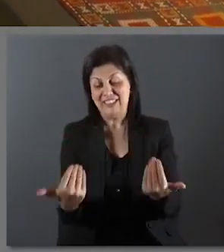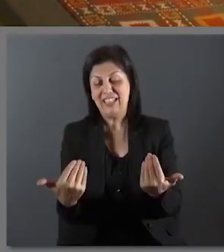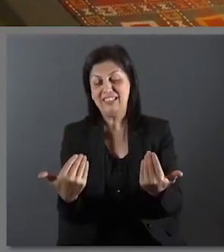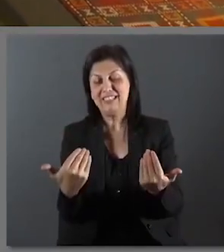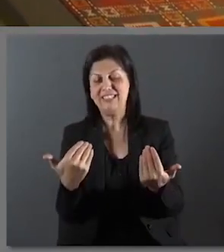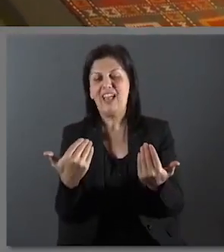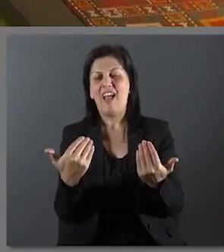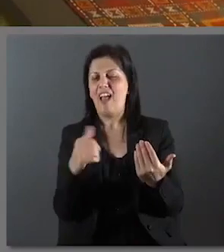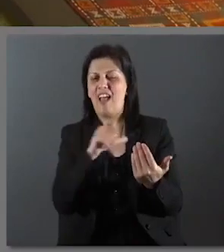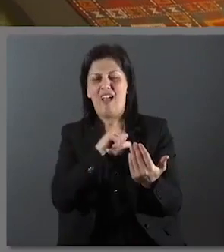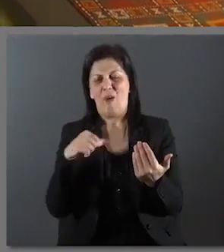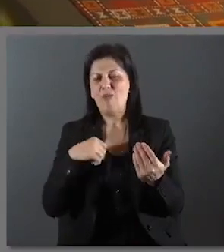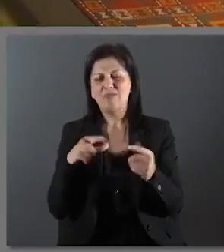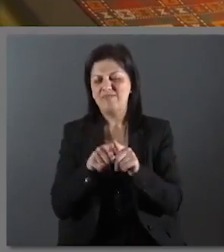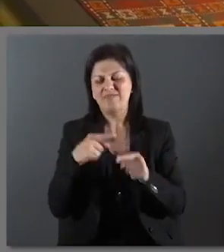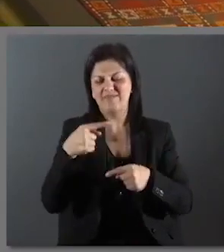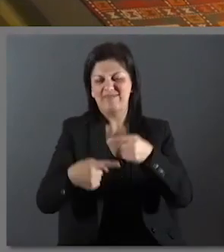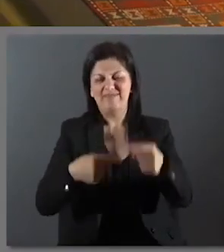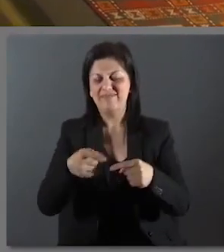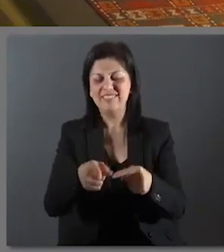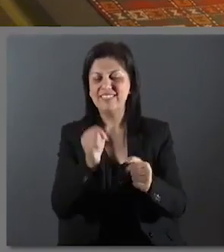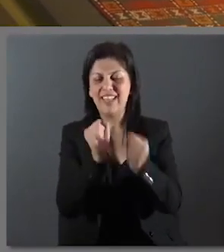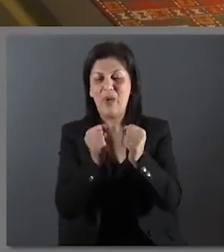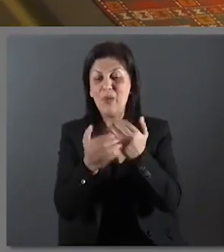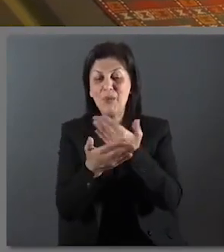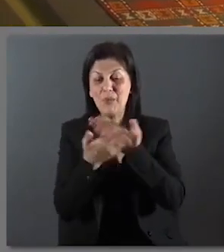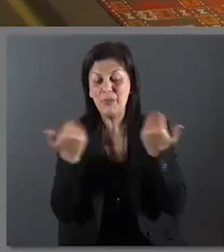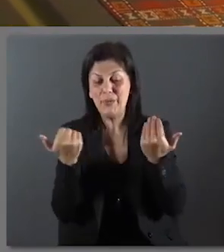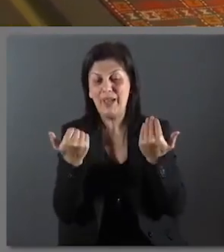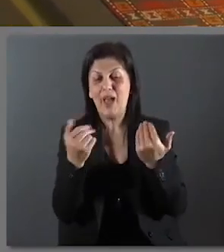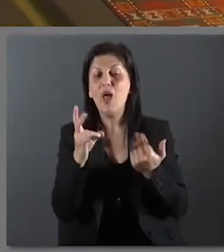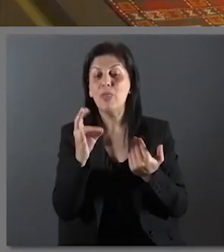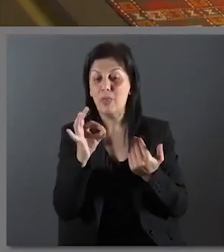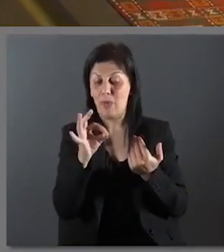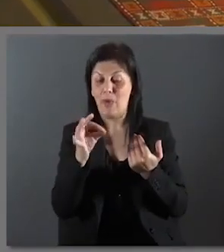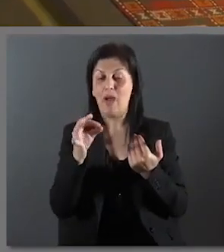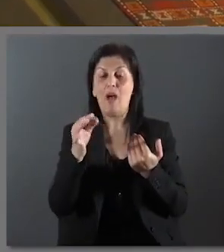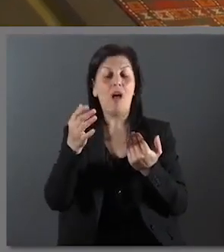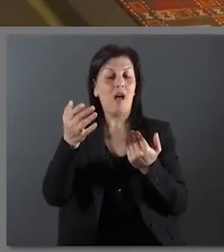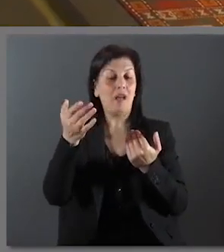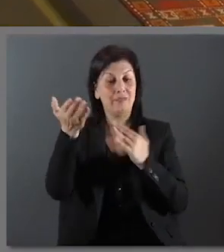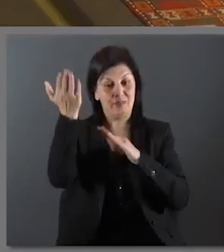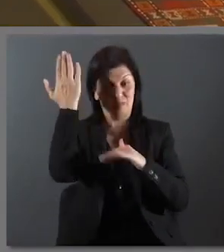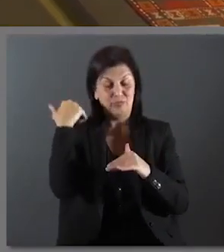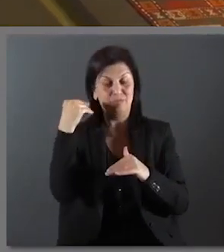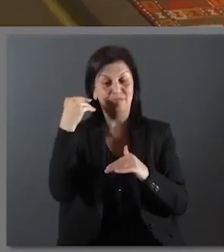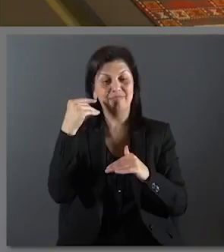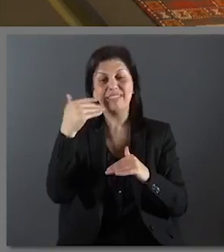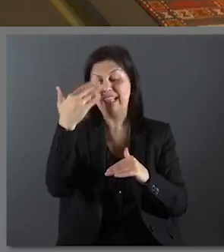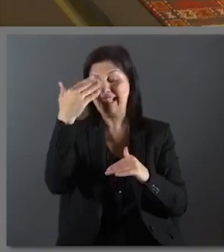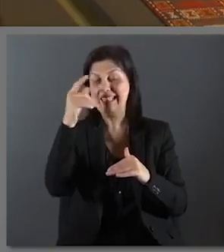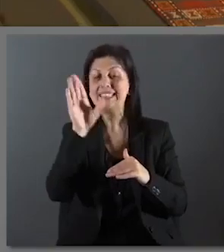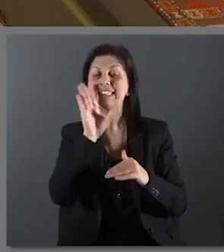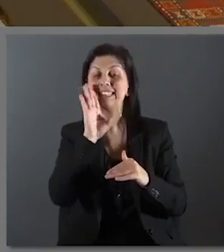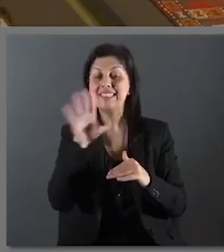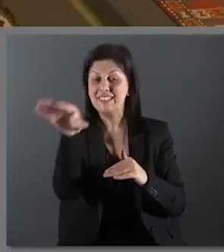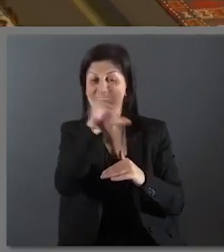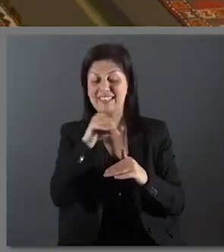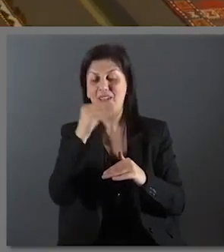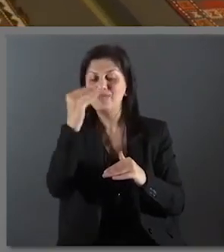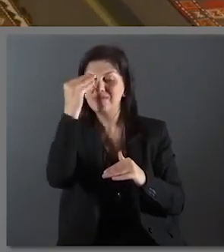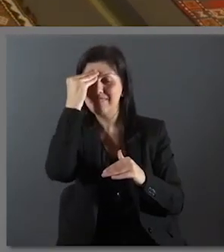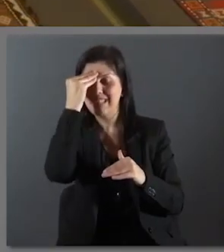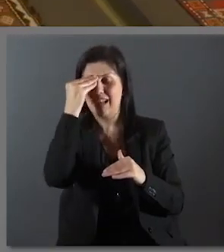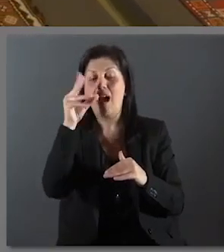bağlı ənənə artıq aktuallığını itirir və yaddan çıxır. Qədim inanca görə, bayram ərəfəsində qızlar onun